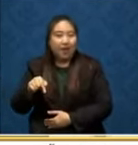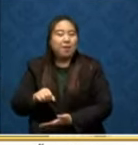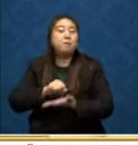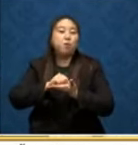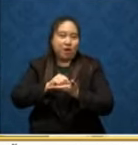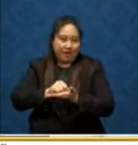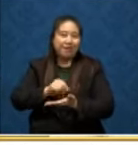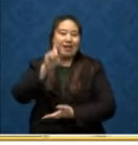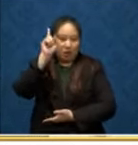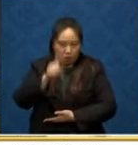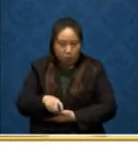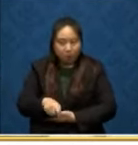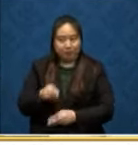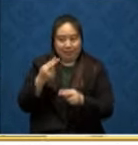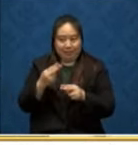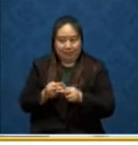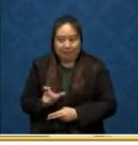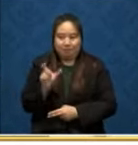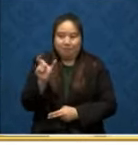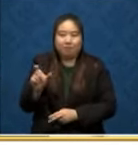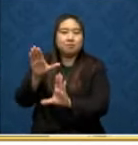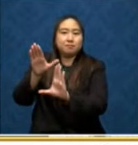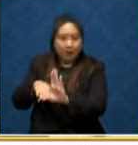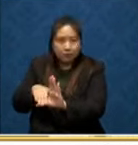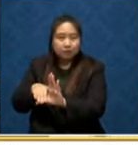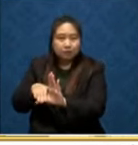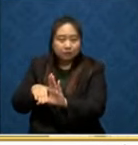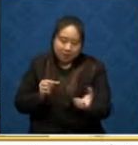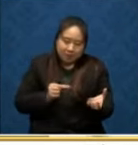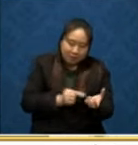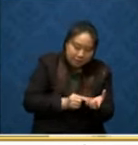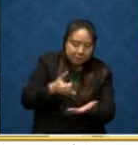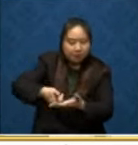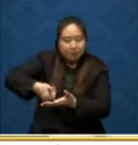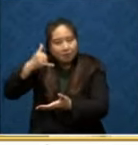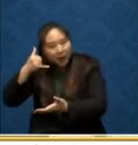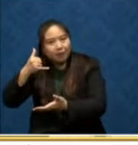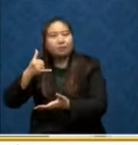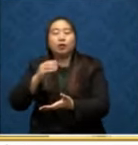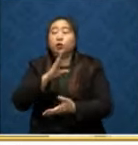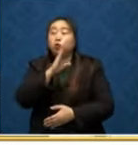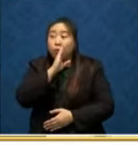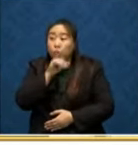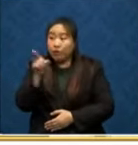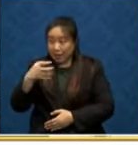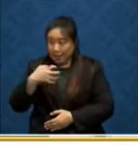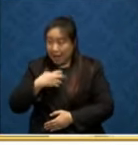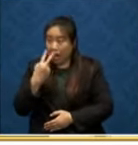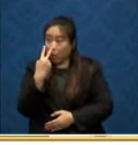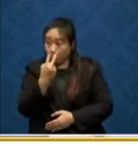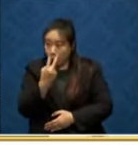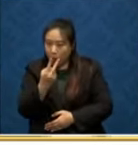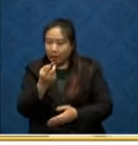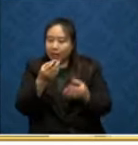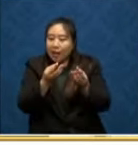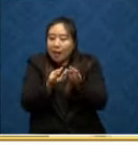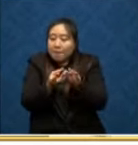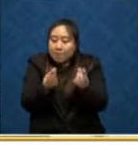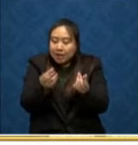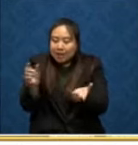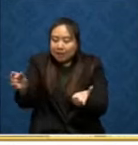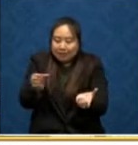ลงทะเบียนทั้งนั้นถ้าจะสืบจะสาวมันไล่เบี้ยกันได้หมดครับว่าใครเป็นคนมาเปิดเบอร์ไว้เพื่อทำ